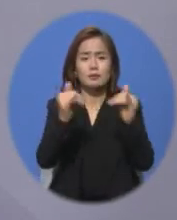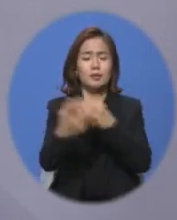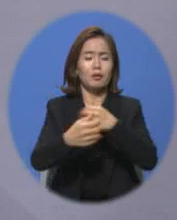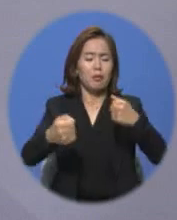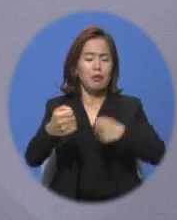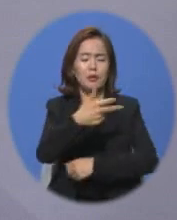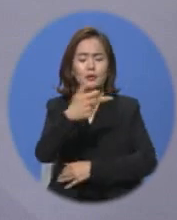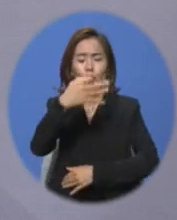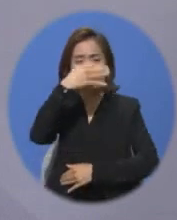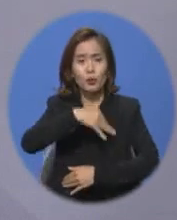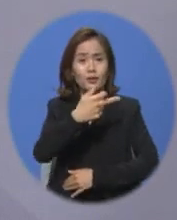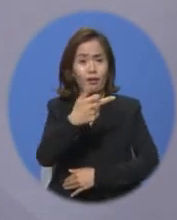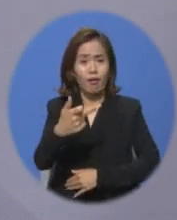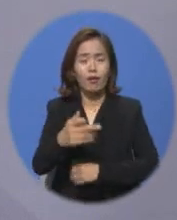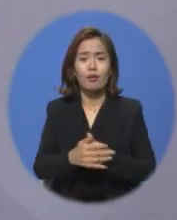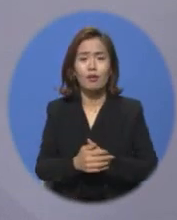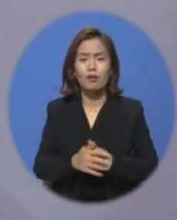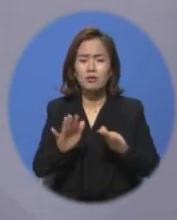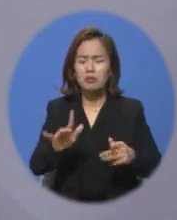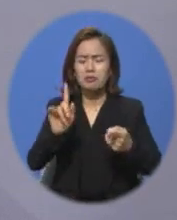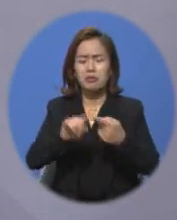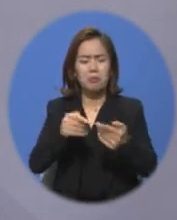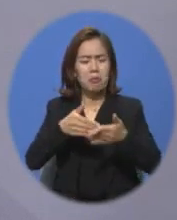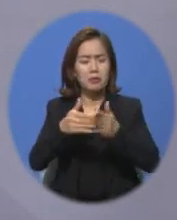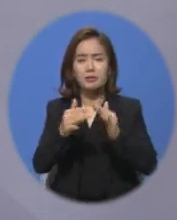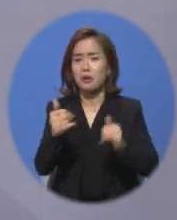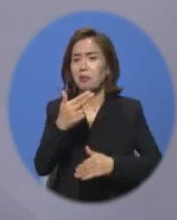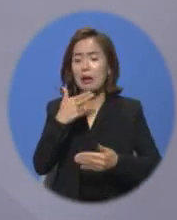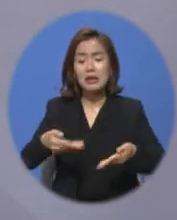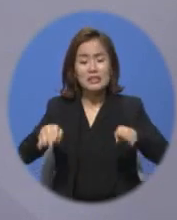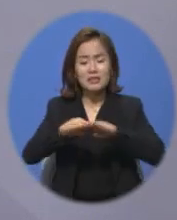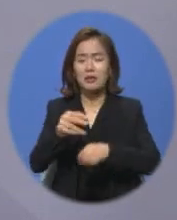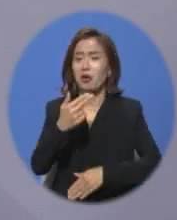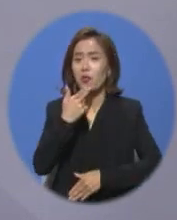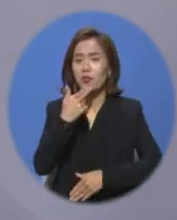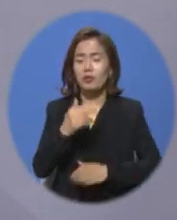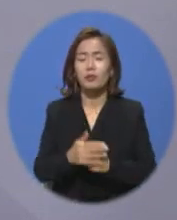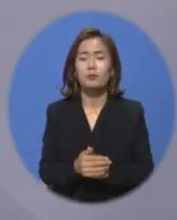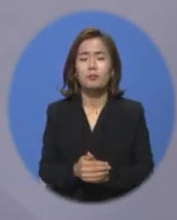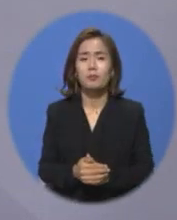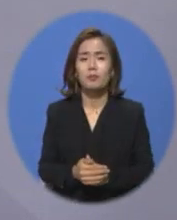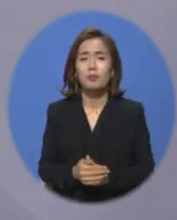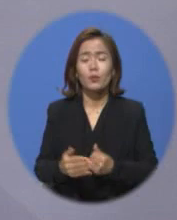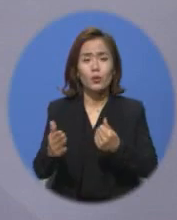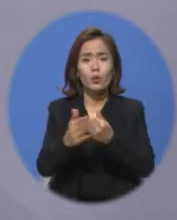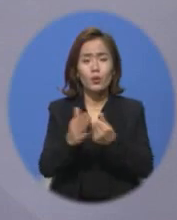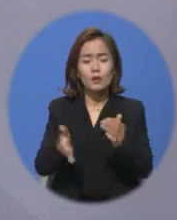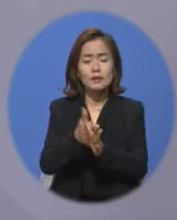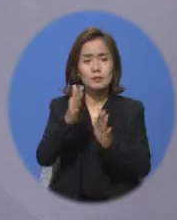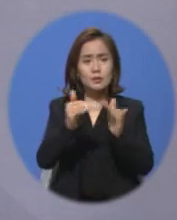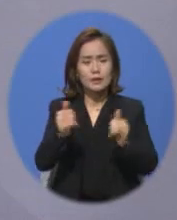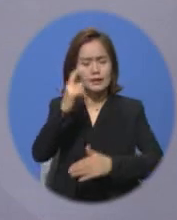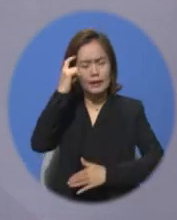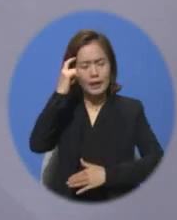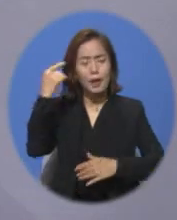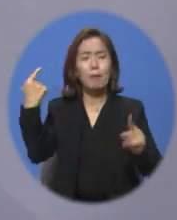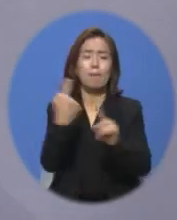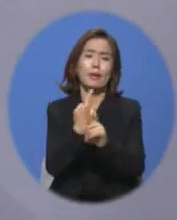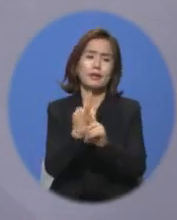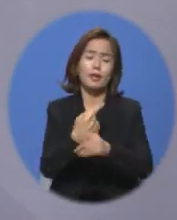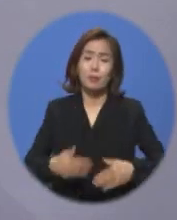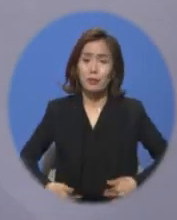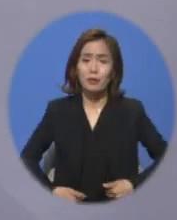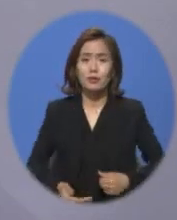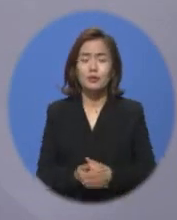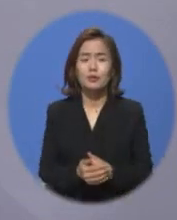사람들은아무도 그렇게생각하지않기때문입니다.우리는 이러한기반시설을확충하고 시민들의인식수준을향상시켜야합니다